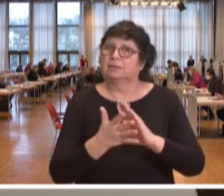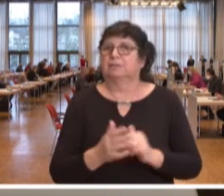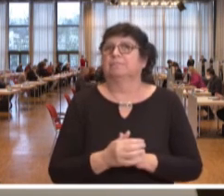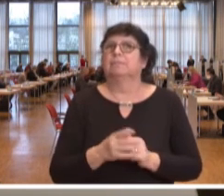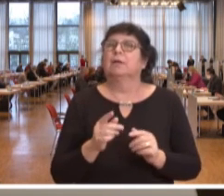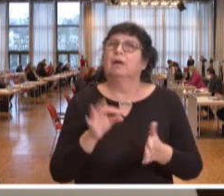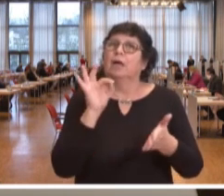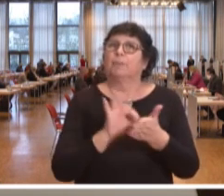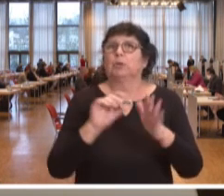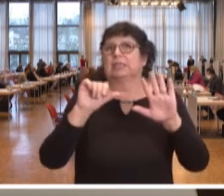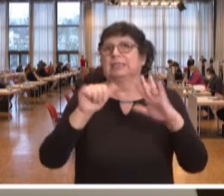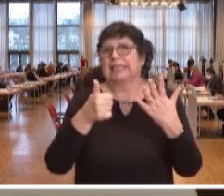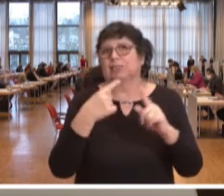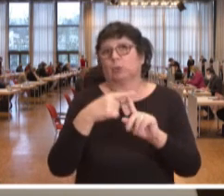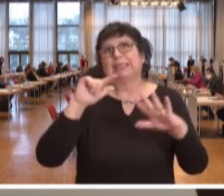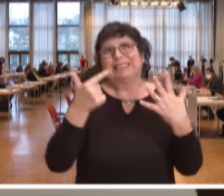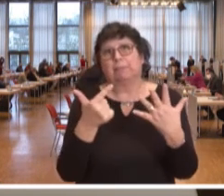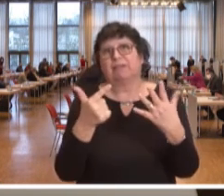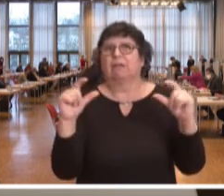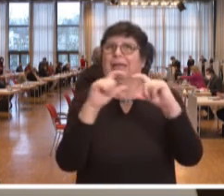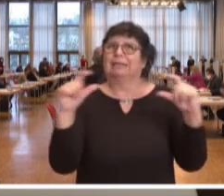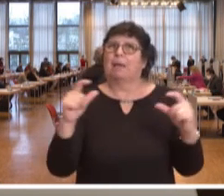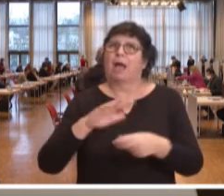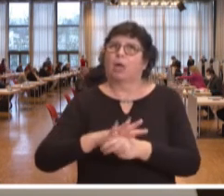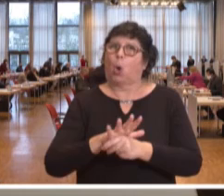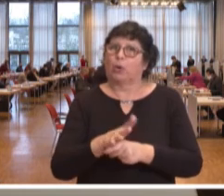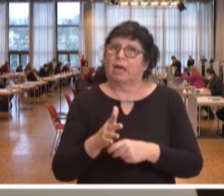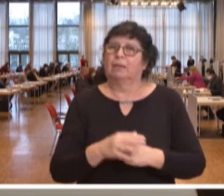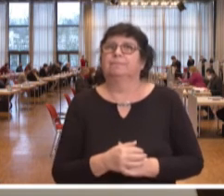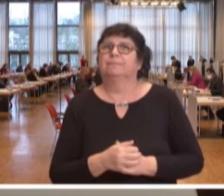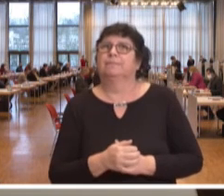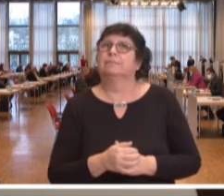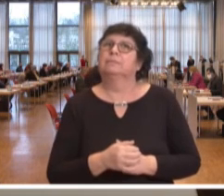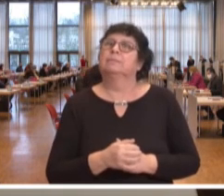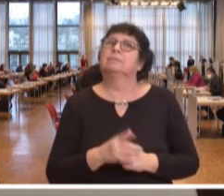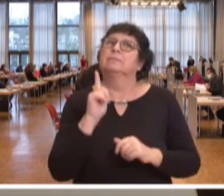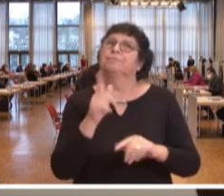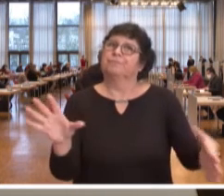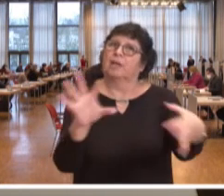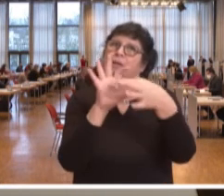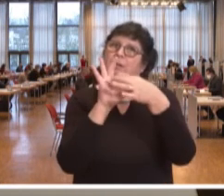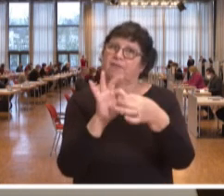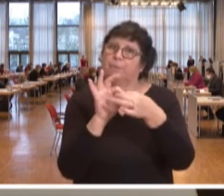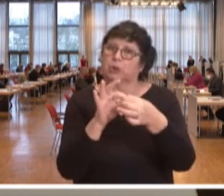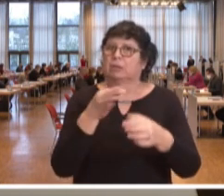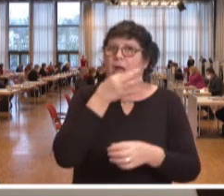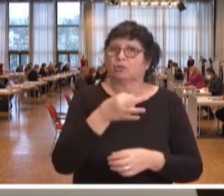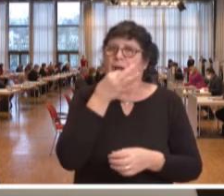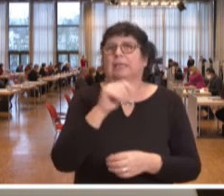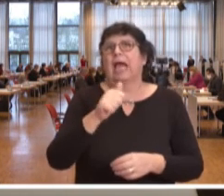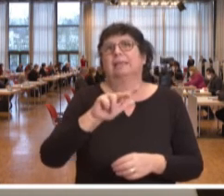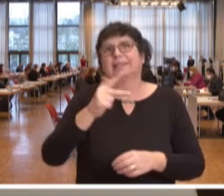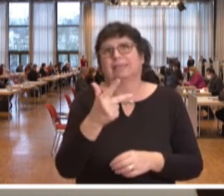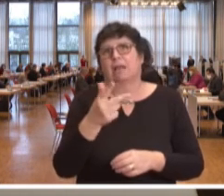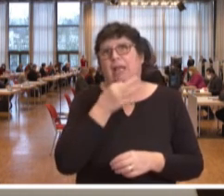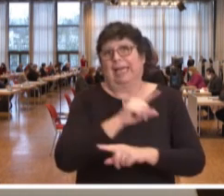Die Tagesordnungspunkte 6 und 7, da geht es um das Thema Corona, die werden in verbundener Aussprache mit einem Drittel